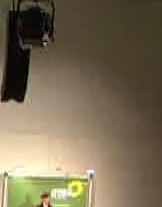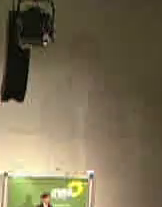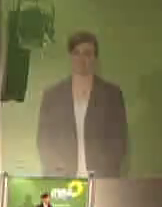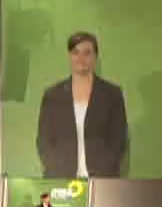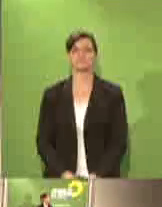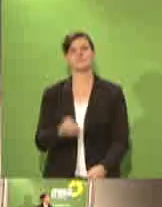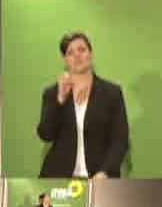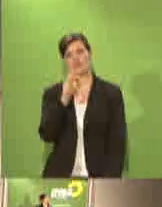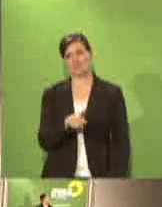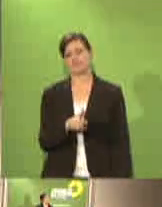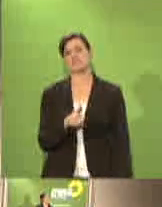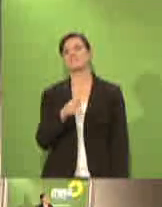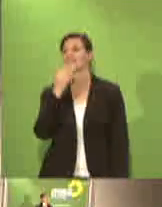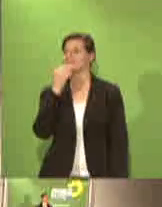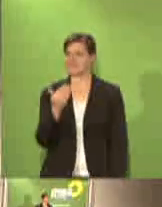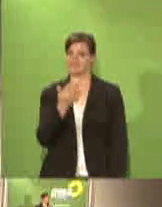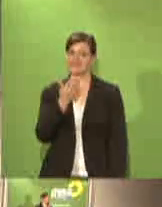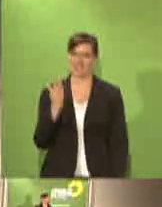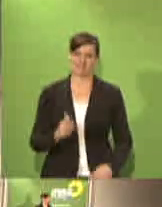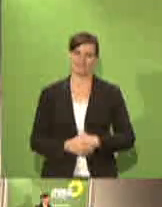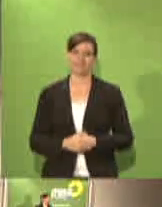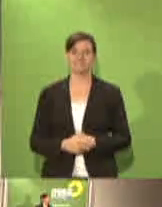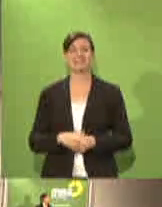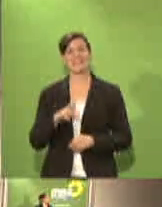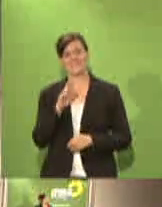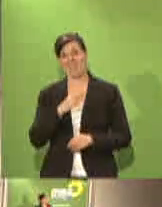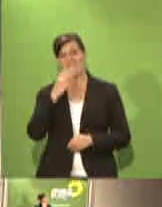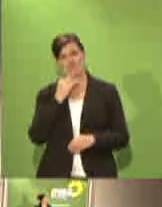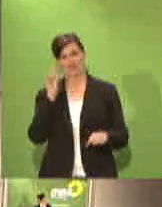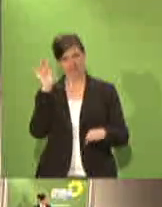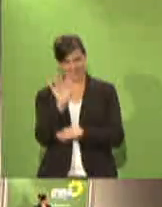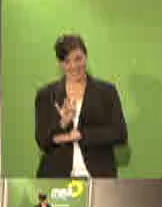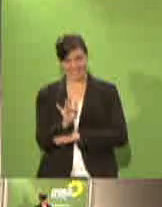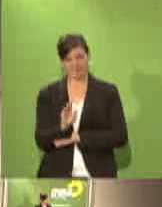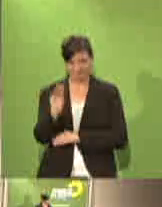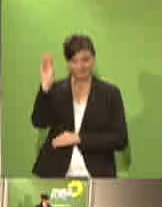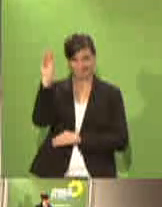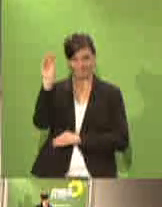Okay. Dankeschön. Wer möchte dagegen stimmen?